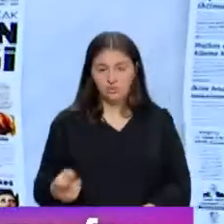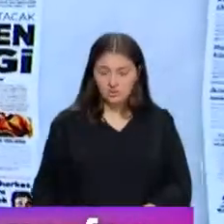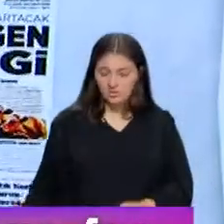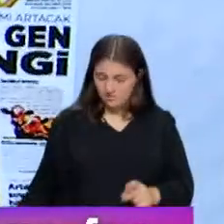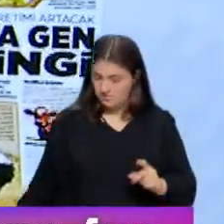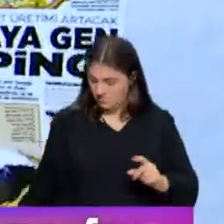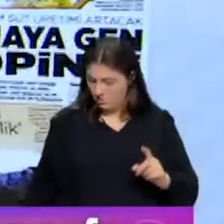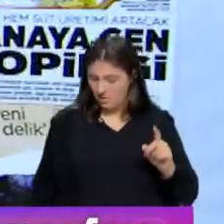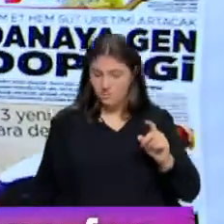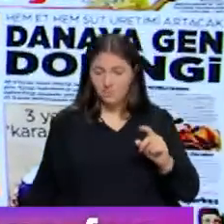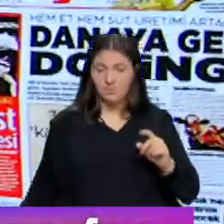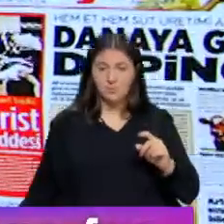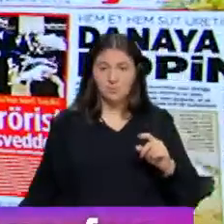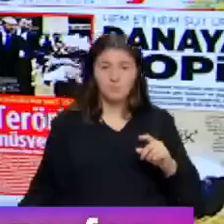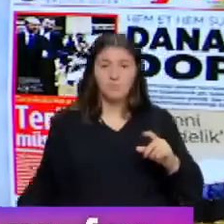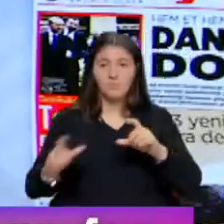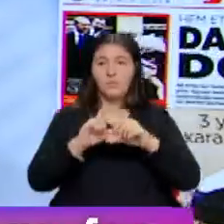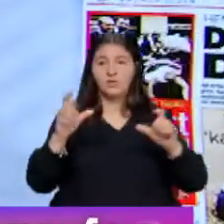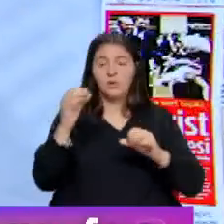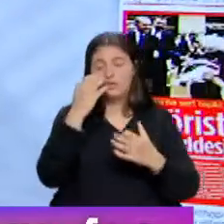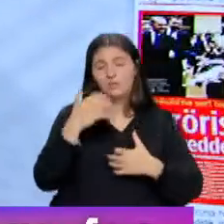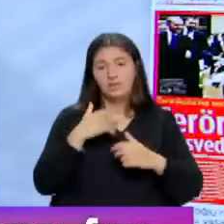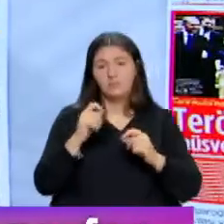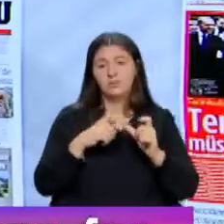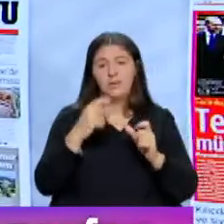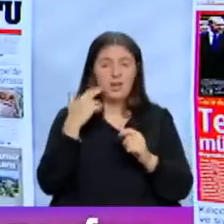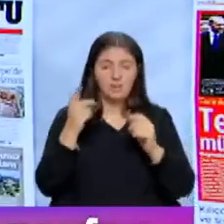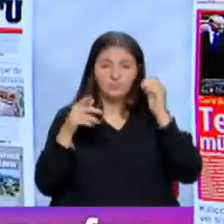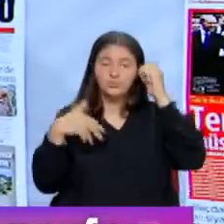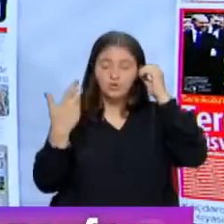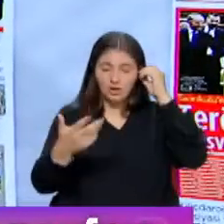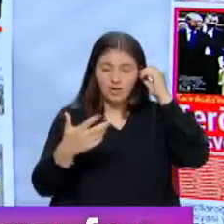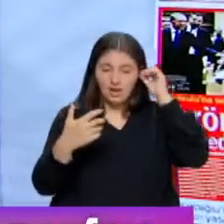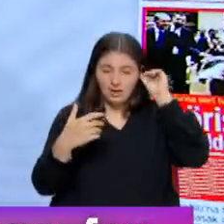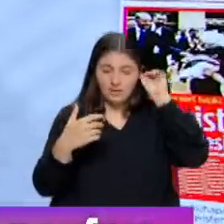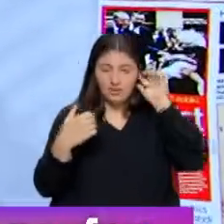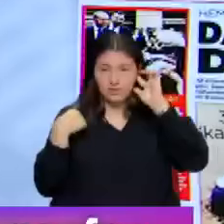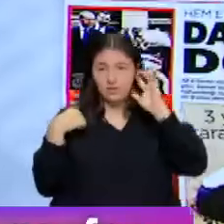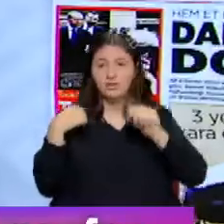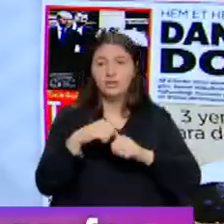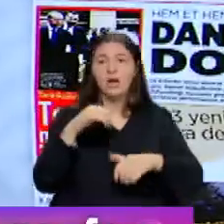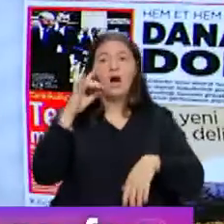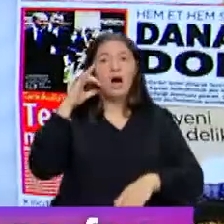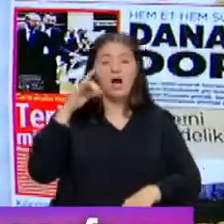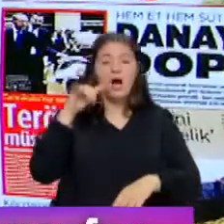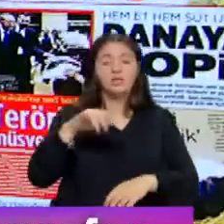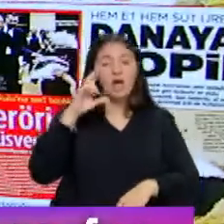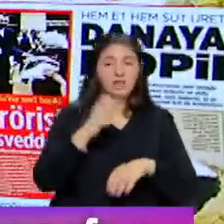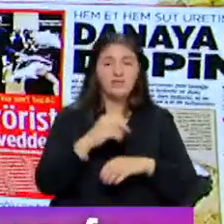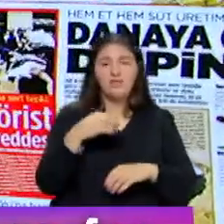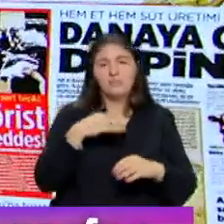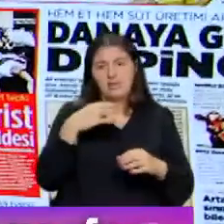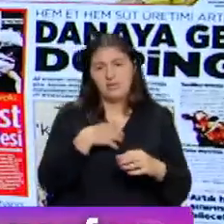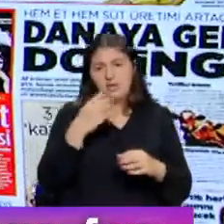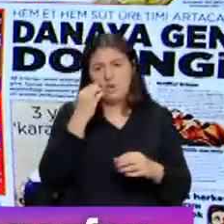başlığımızı etiketimize böyle katkı vermiş Sibel Deniz Hanım sonra yine haklarını hatırlatan hem özlük